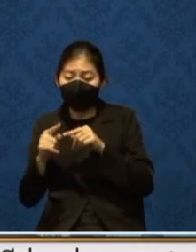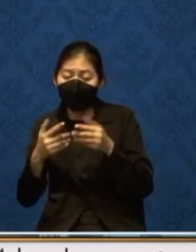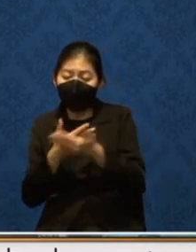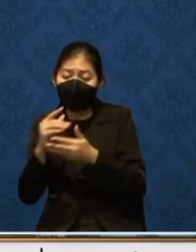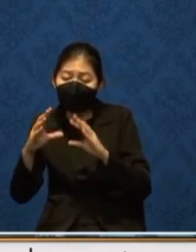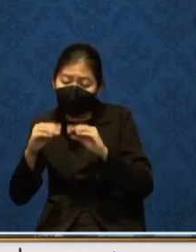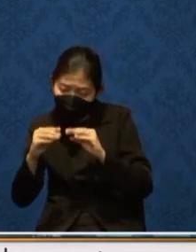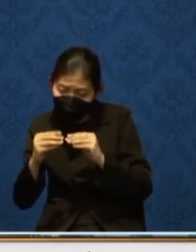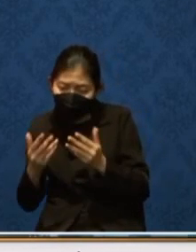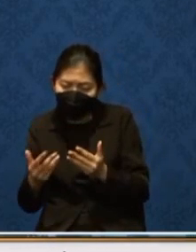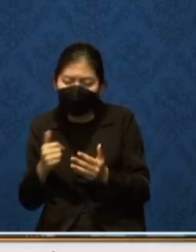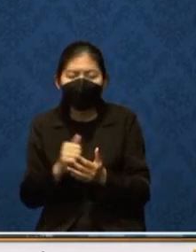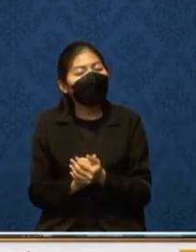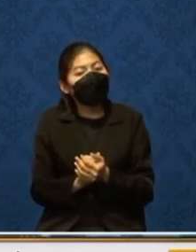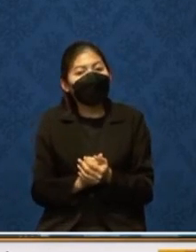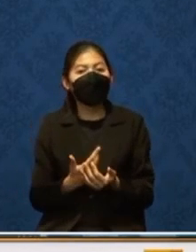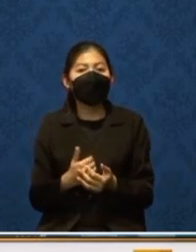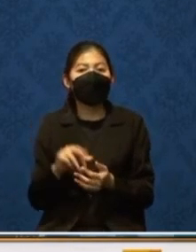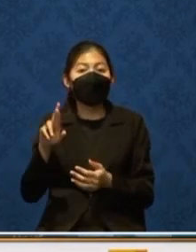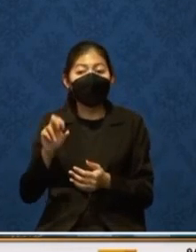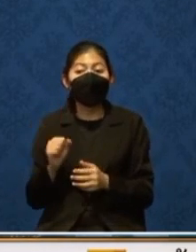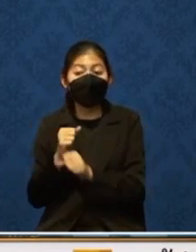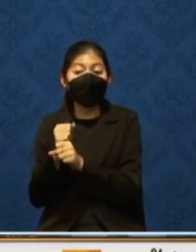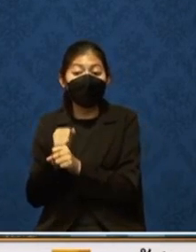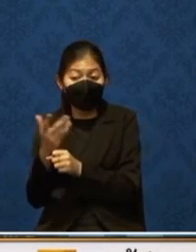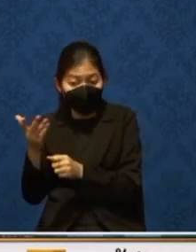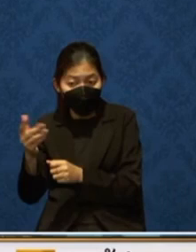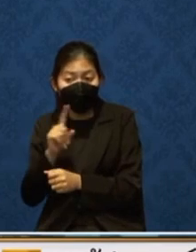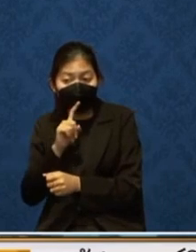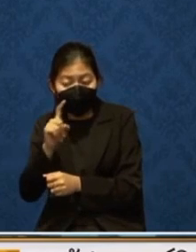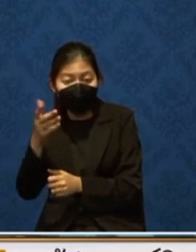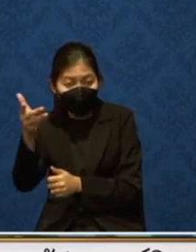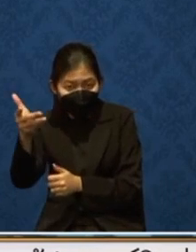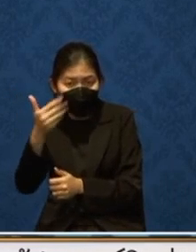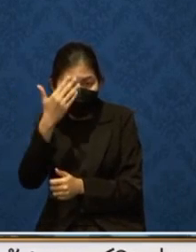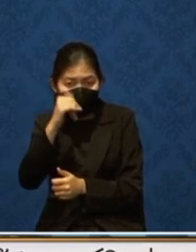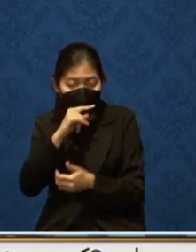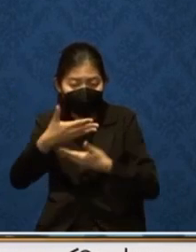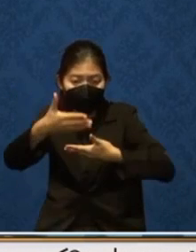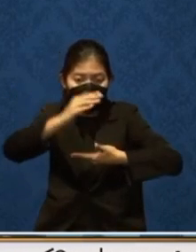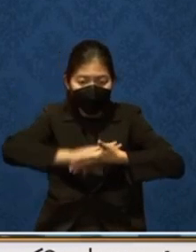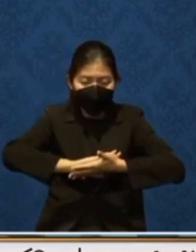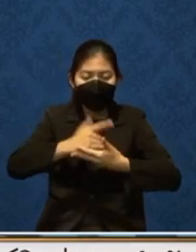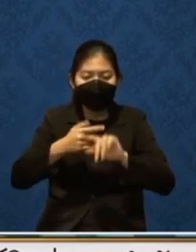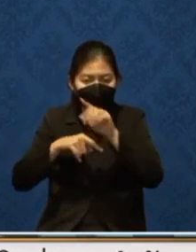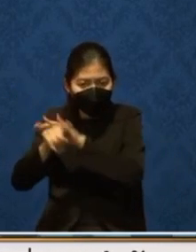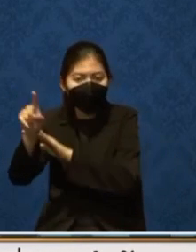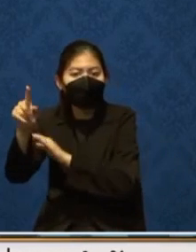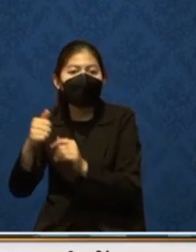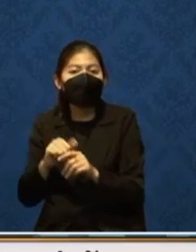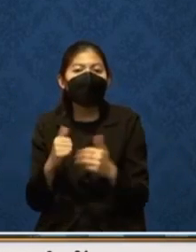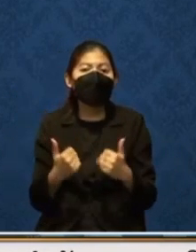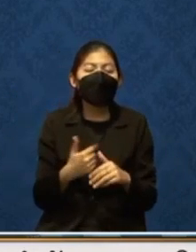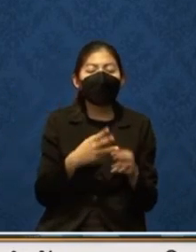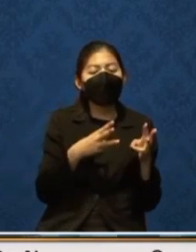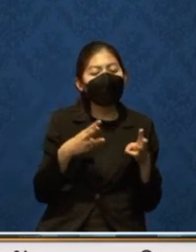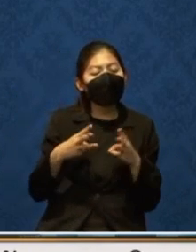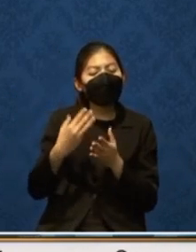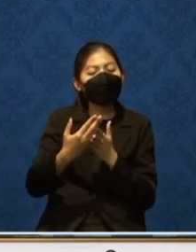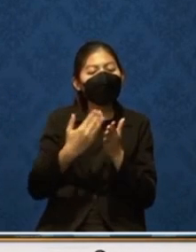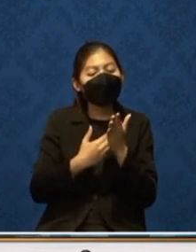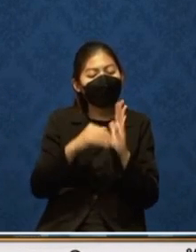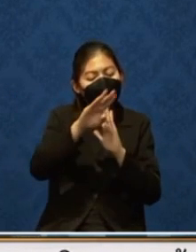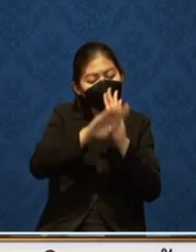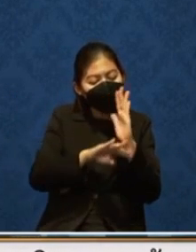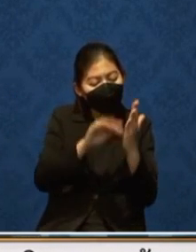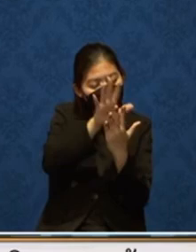ไปถามจำรทสัาไดเลยนะครั มีการปิดคอมว่งหนีแต่แบบจำรองที่ดีกวางแผนยไมมแสรางไ้